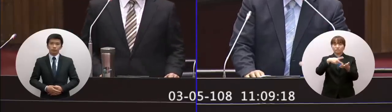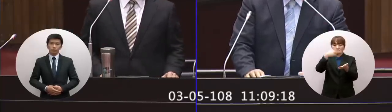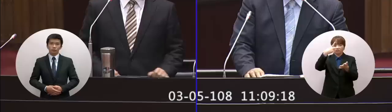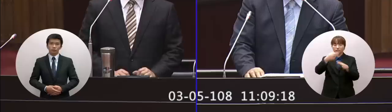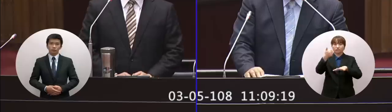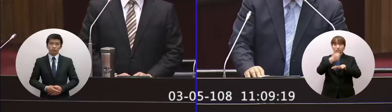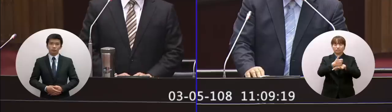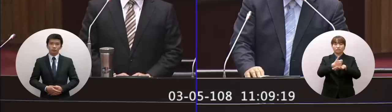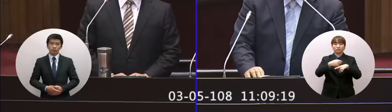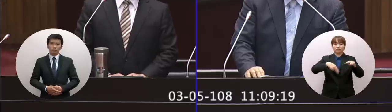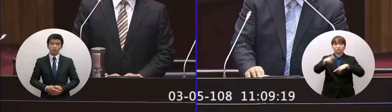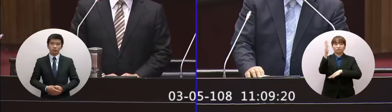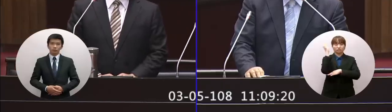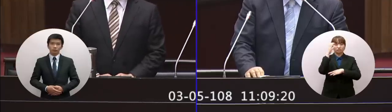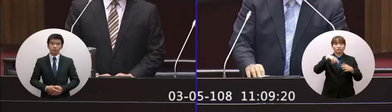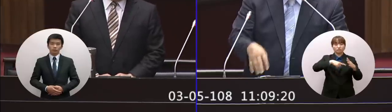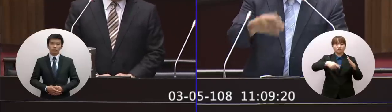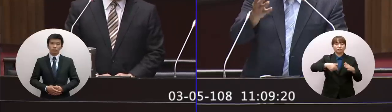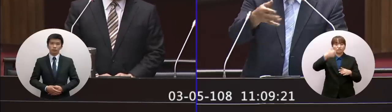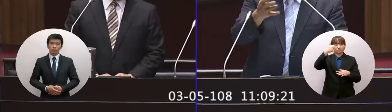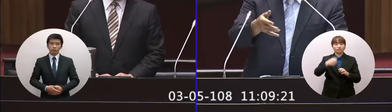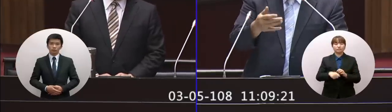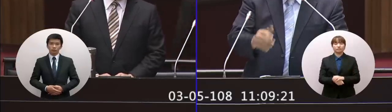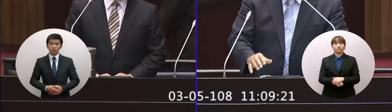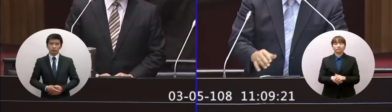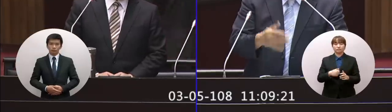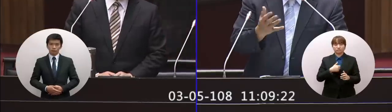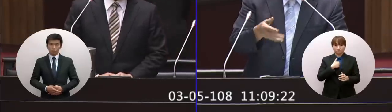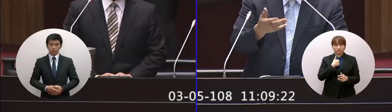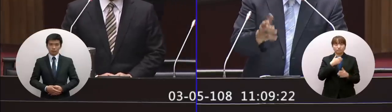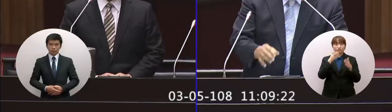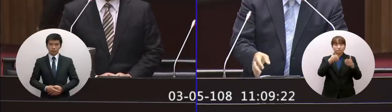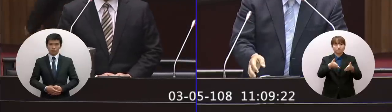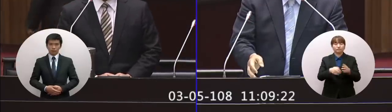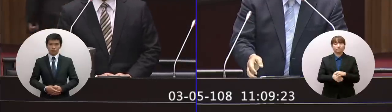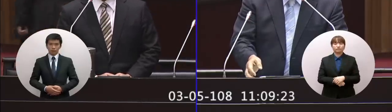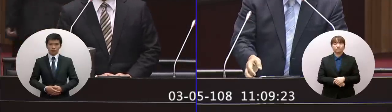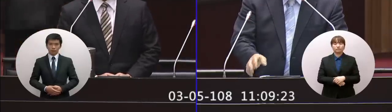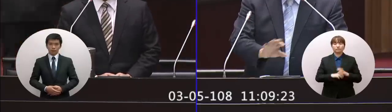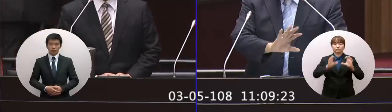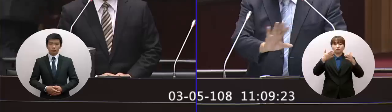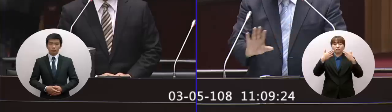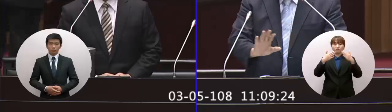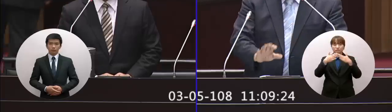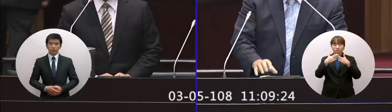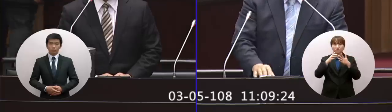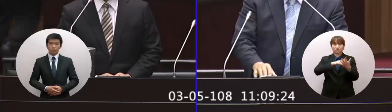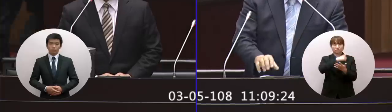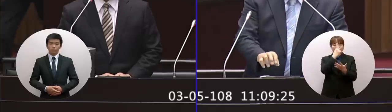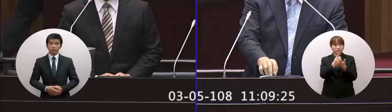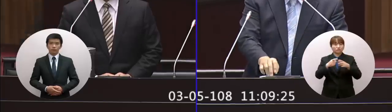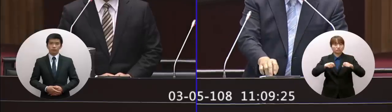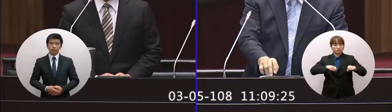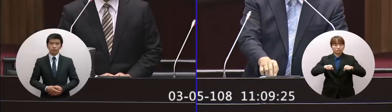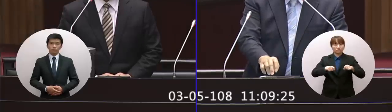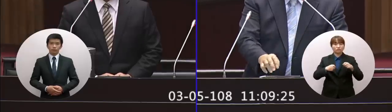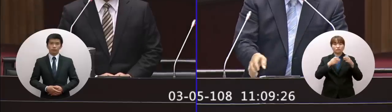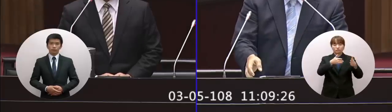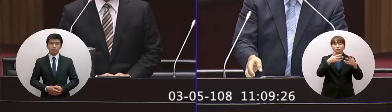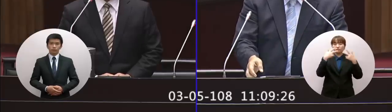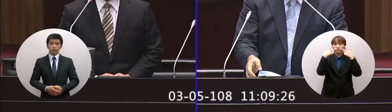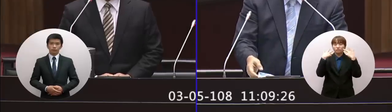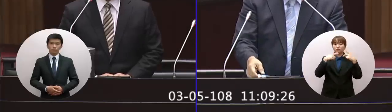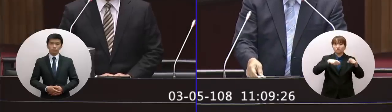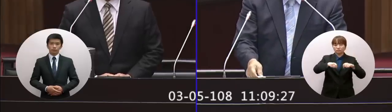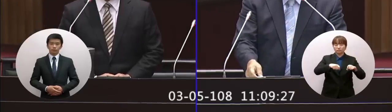次当立法啊不行政院的院长，所以事实上我知道你对整个国家整体的政策，尤其是原住